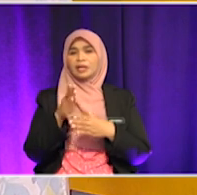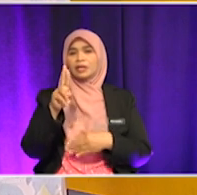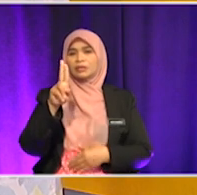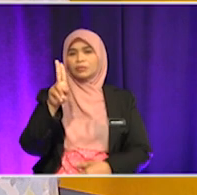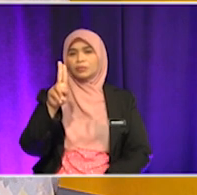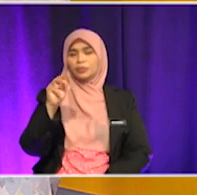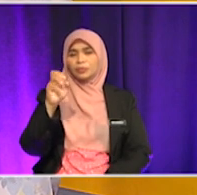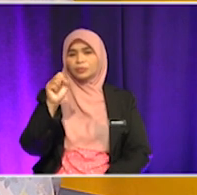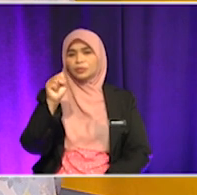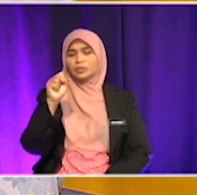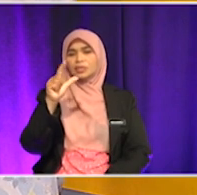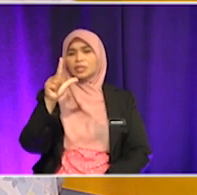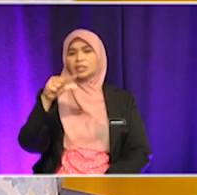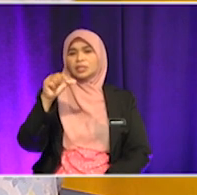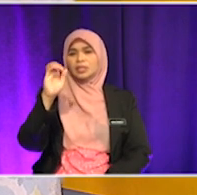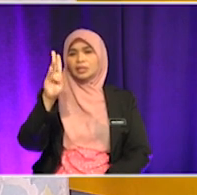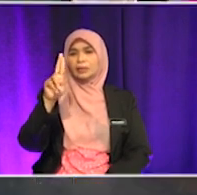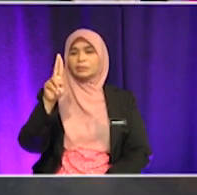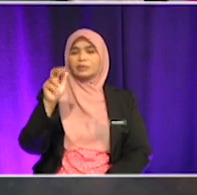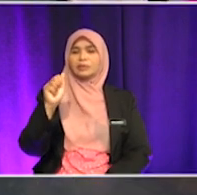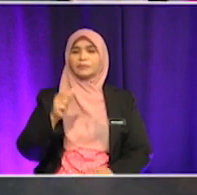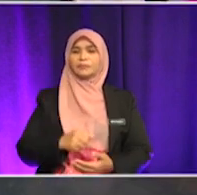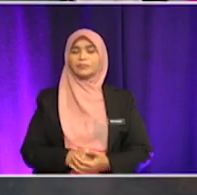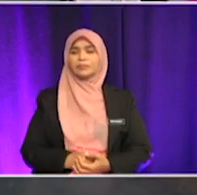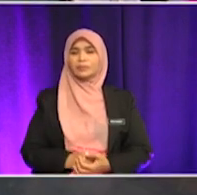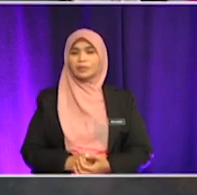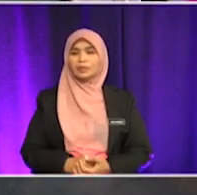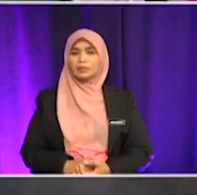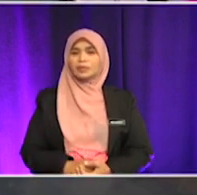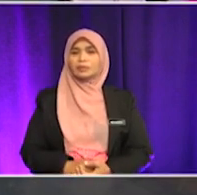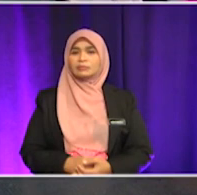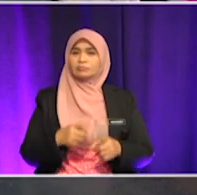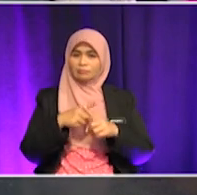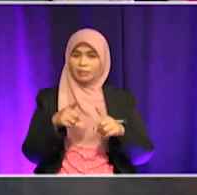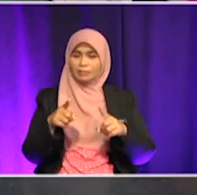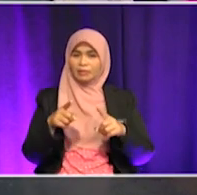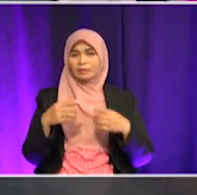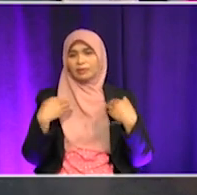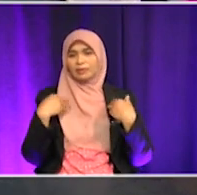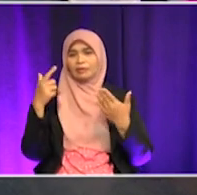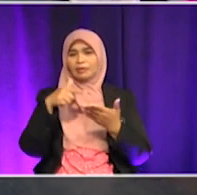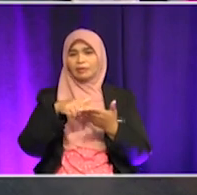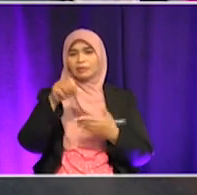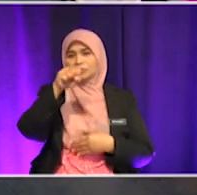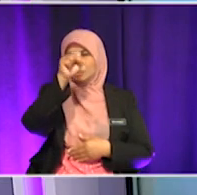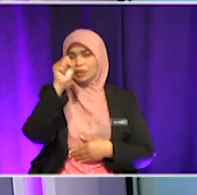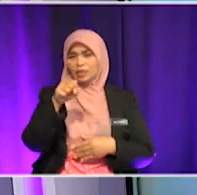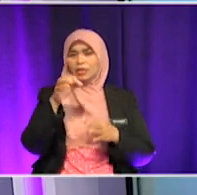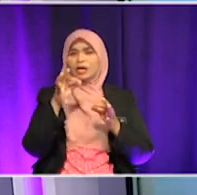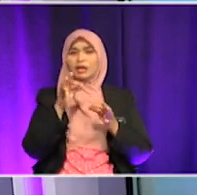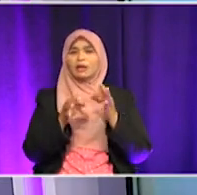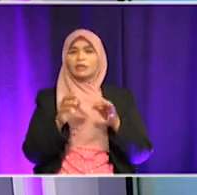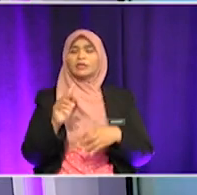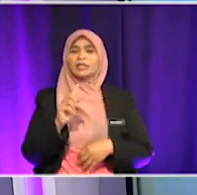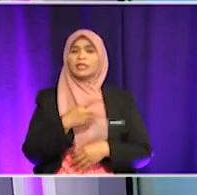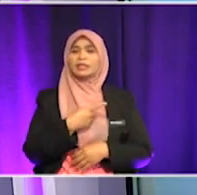rumus algebra. Itulah dia maksud rumus algebra yang sebenarnya. Tapi Ifan masih ada soalan lagi. Kalau kita letak, tadi cakap